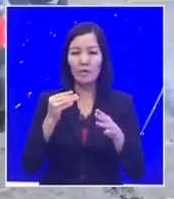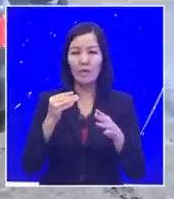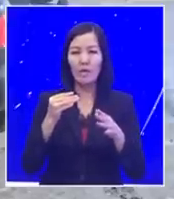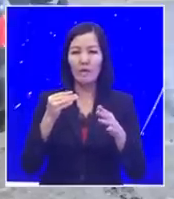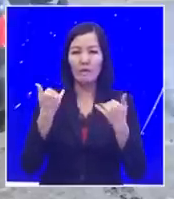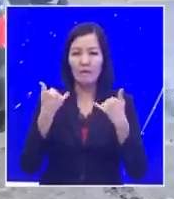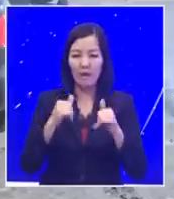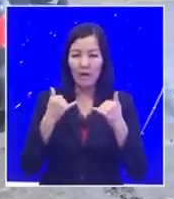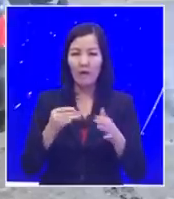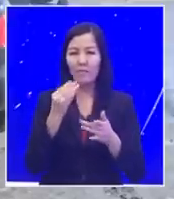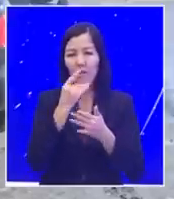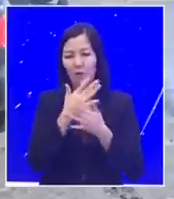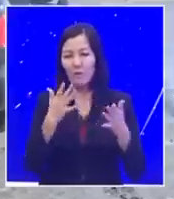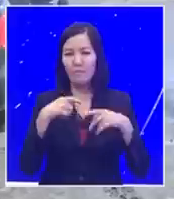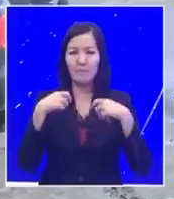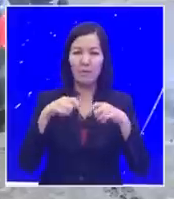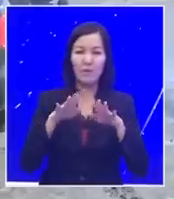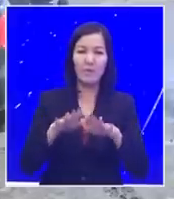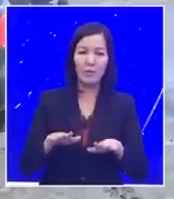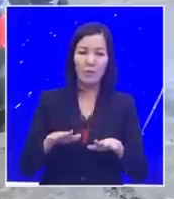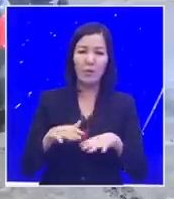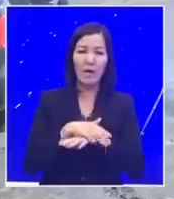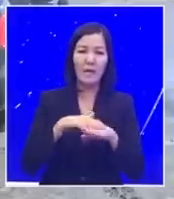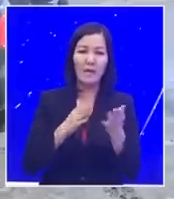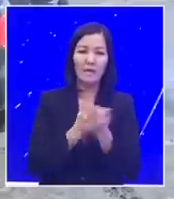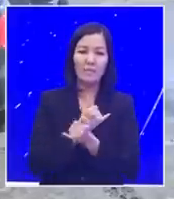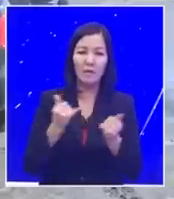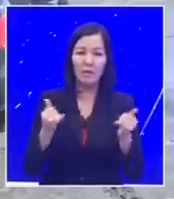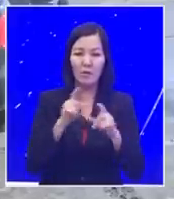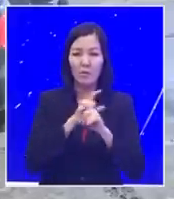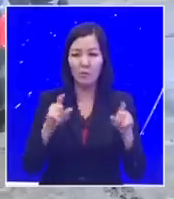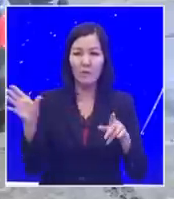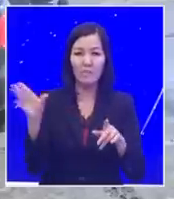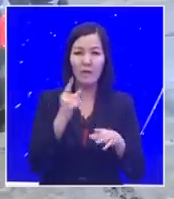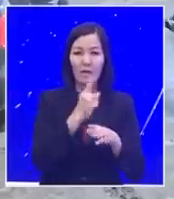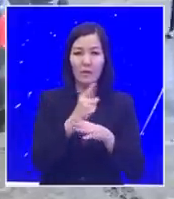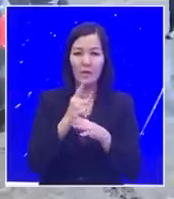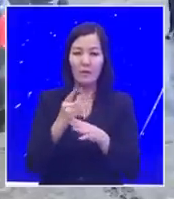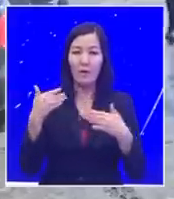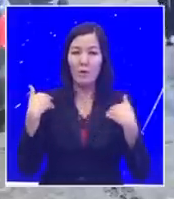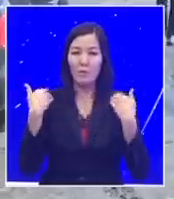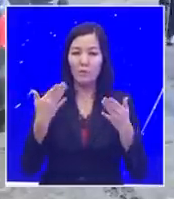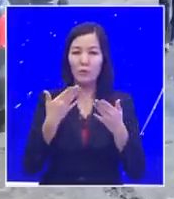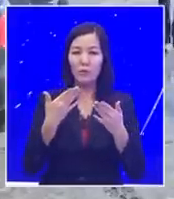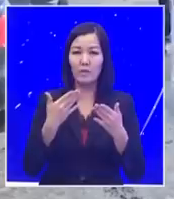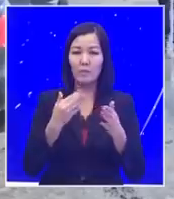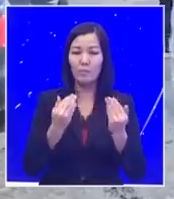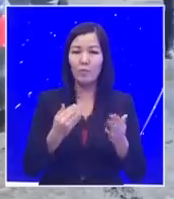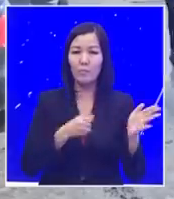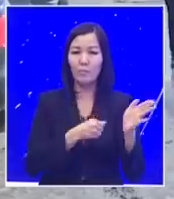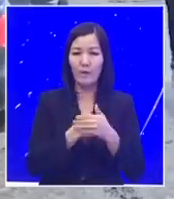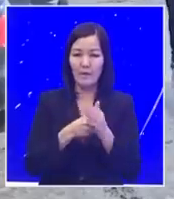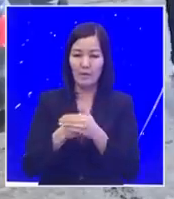объектілеріне, сауда-саттық нысандарына, халыққа қызмет көрсету нысандарына барлығына ұсыныстардың барлығы таратылып, бүгінгі таңда